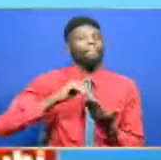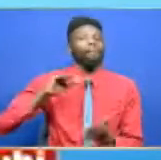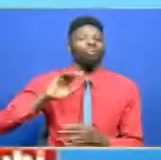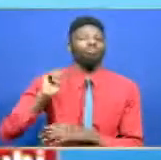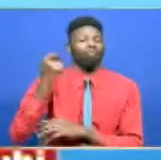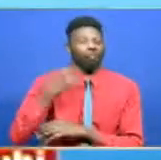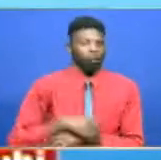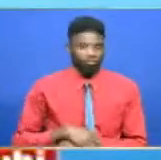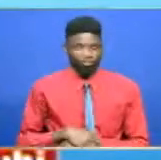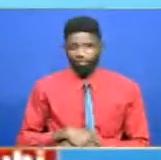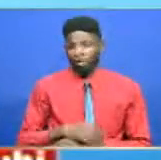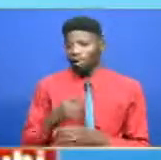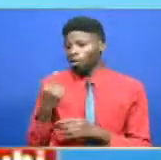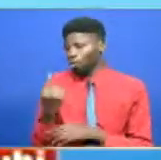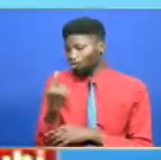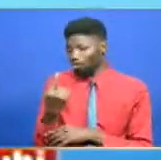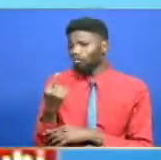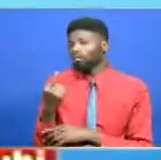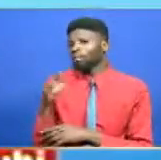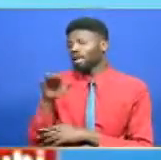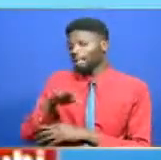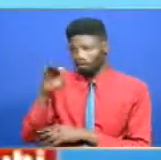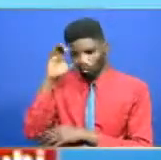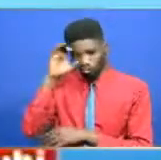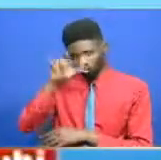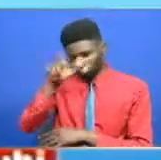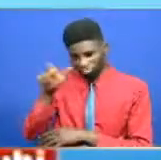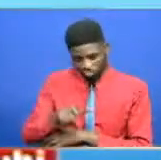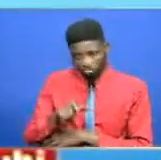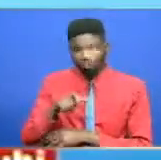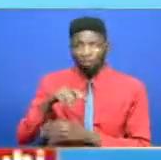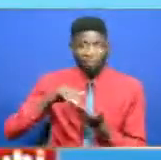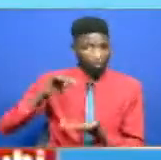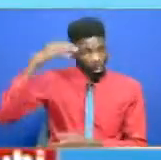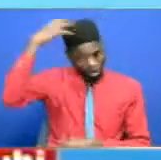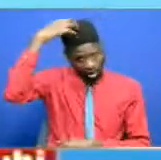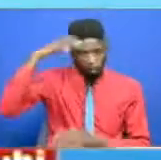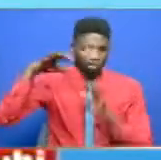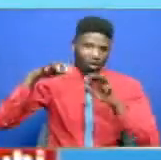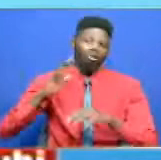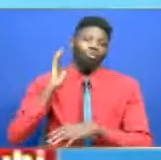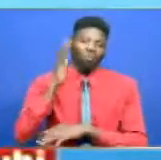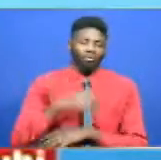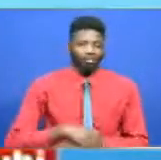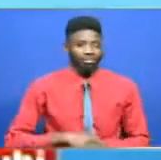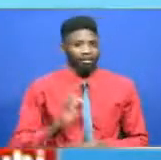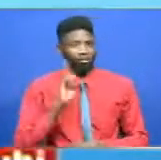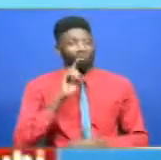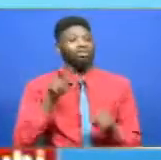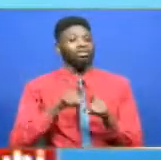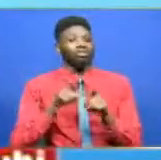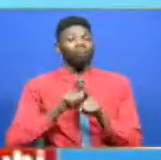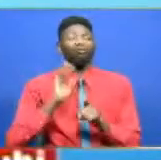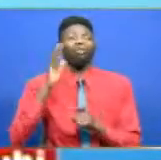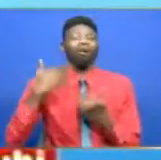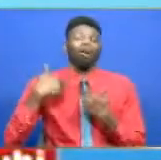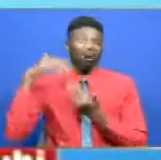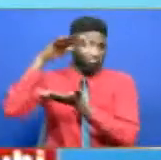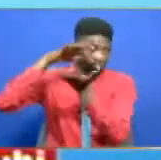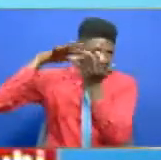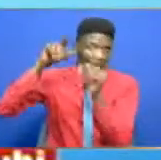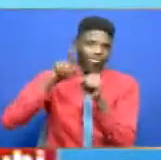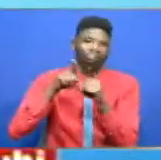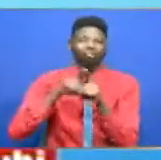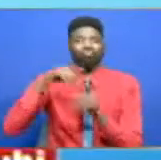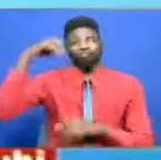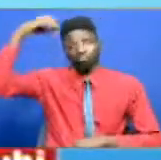maeneo kanda pwani, hususan sehemu za Lamu, ambapo tunatarajia mvua katika maeneo machache. Hapa Nairobi hali itakuwa ni mawingu na vipindi vya jua, ilhali